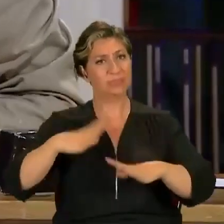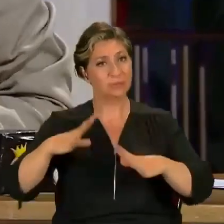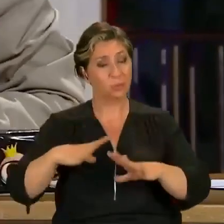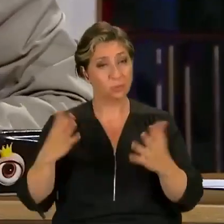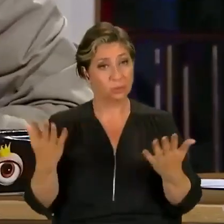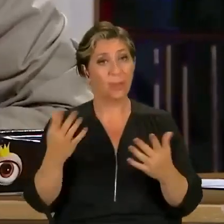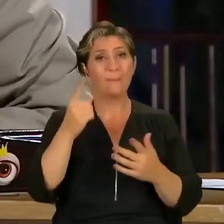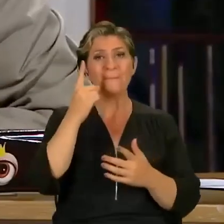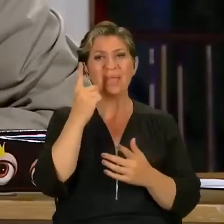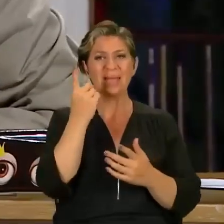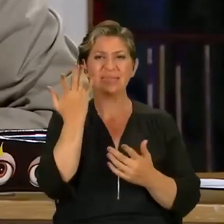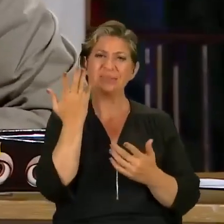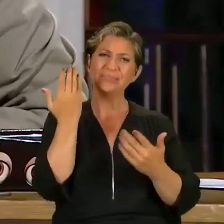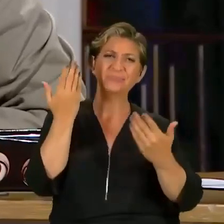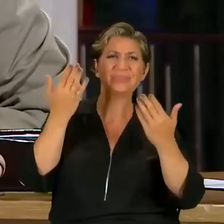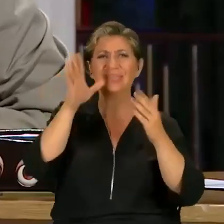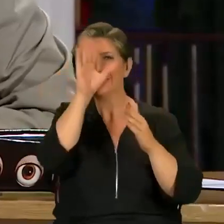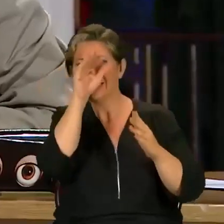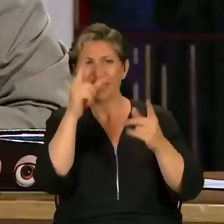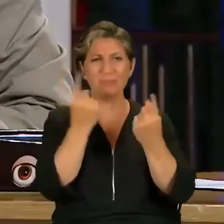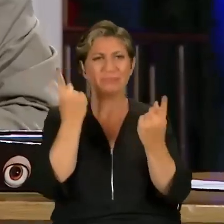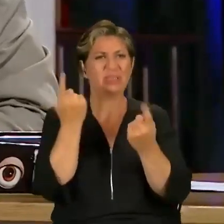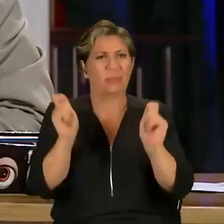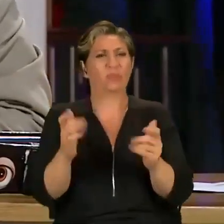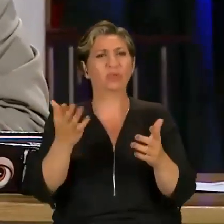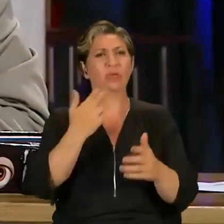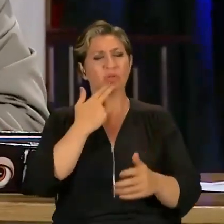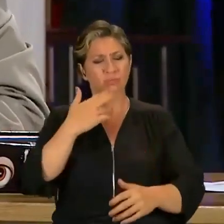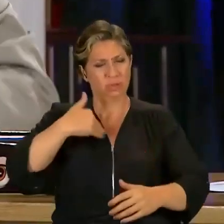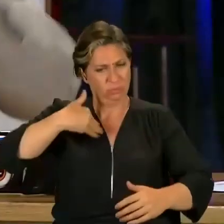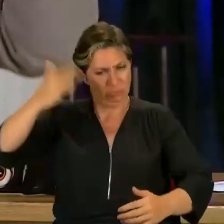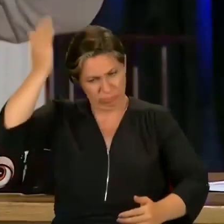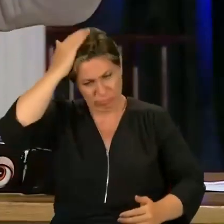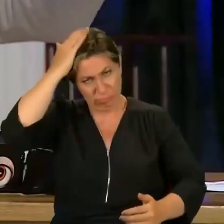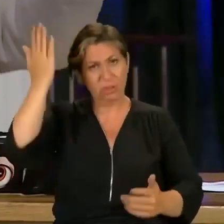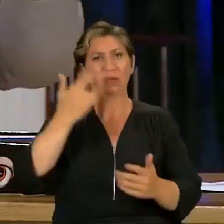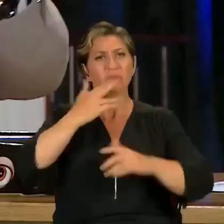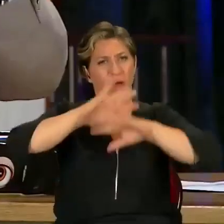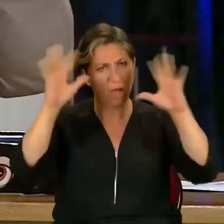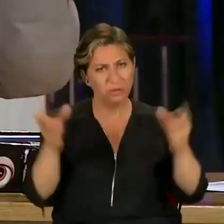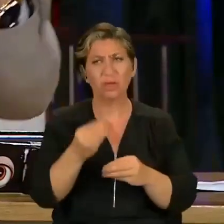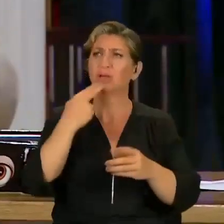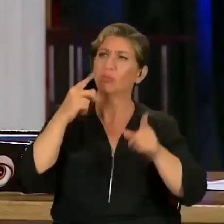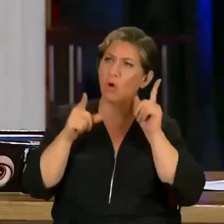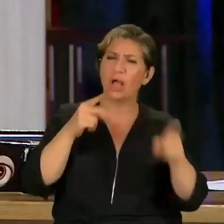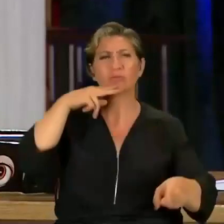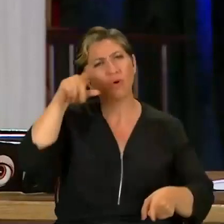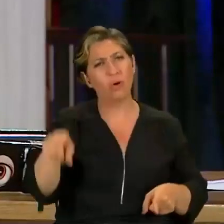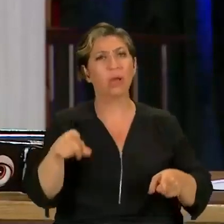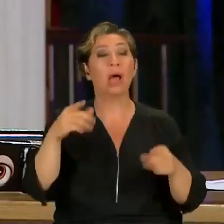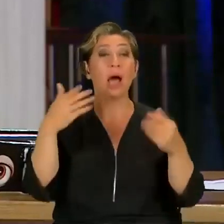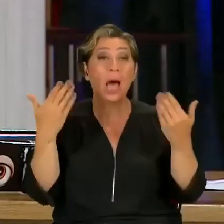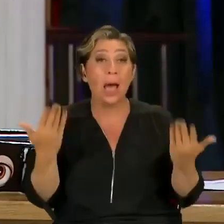istiyoruz. Bir tür bence riyakarca bir tavır. İşte kadın bizim başımızın tacı, kadın her şeyimiz, kadın şu, kadın bu.